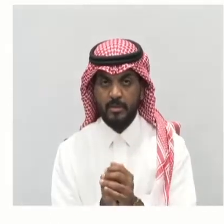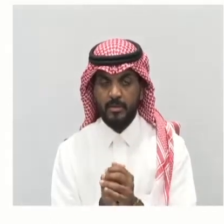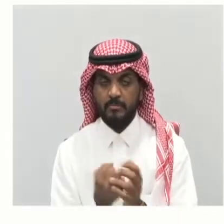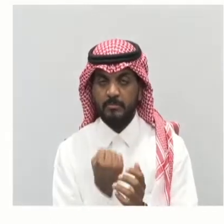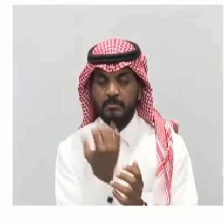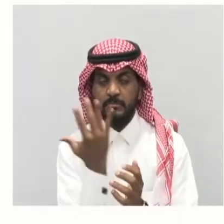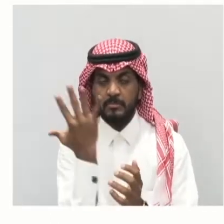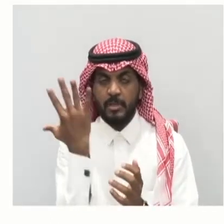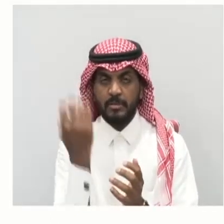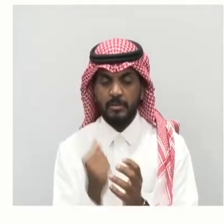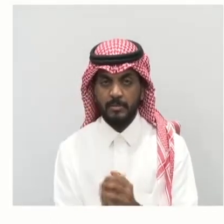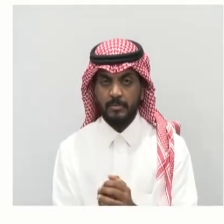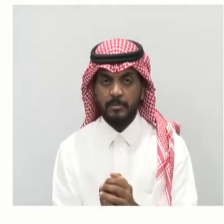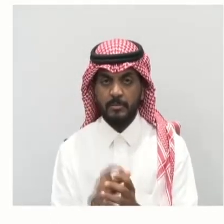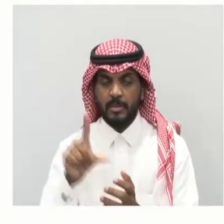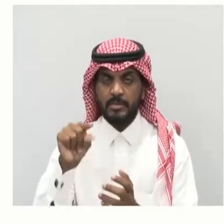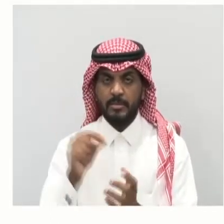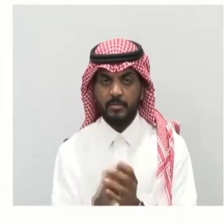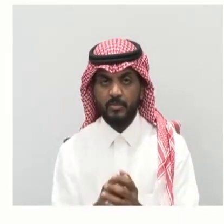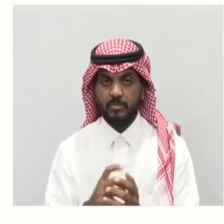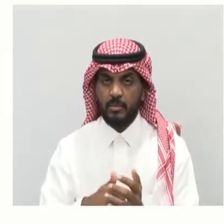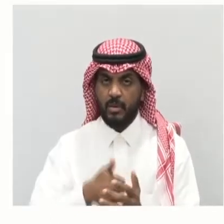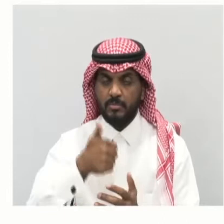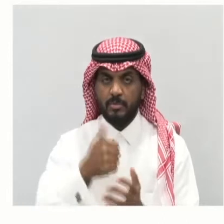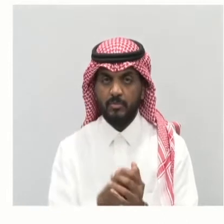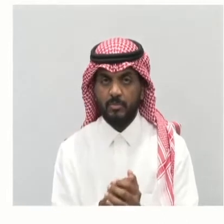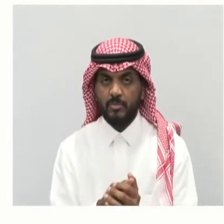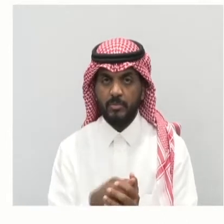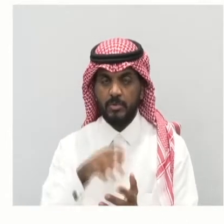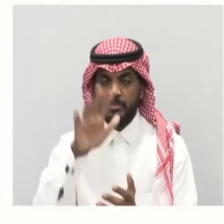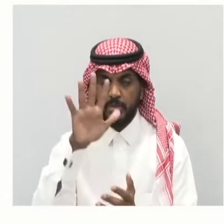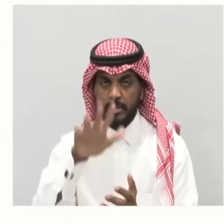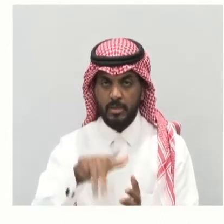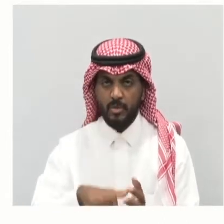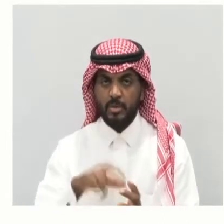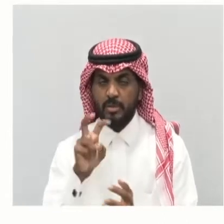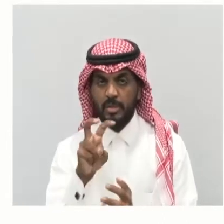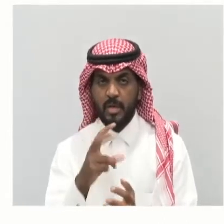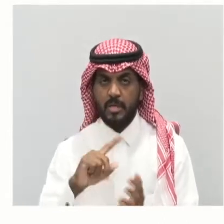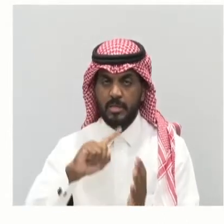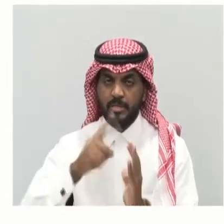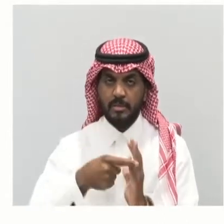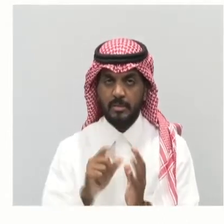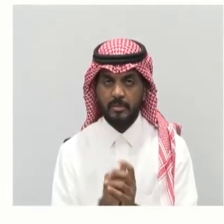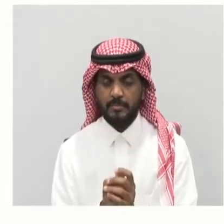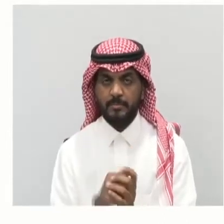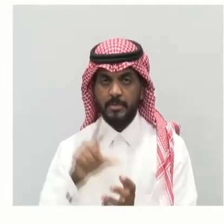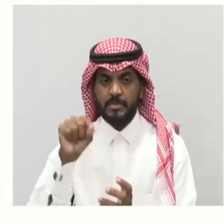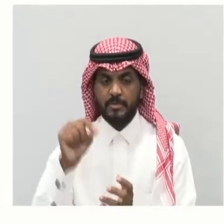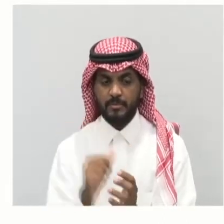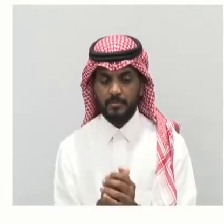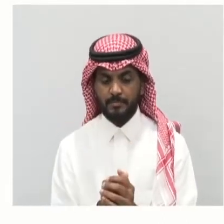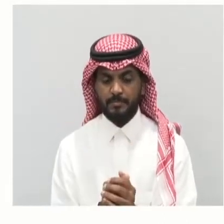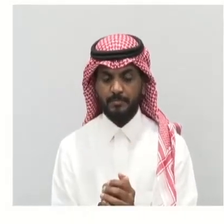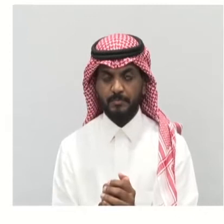حديقة، أحسنتم أحسنتم يا رائعين. جميعها تنتهي بتاء مربوطة، أحسنتم